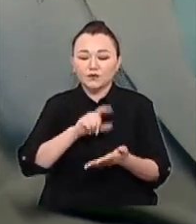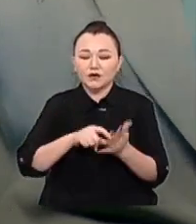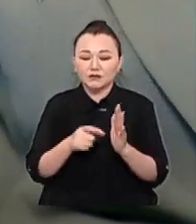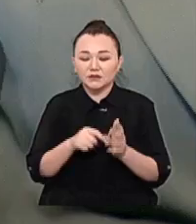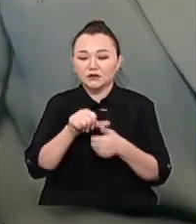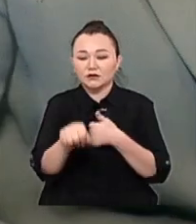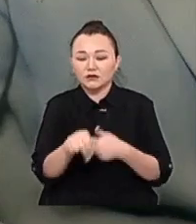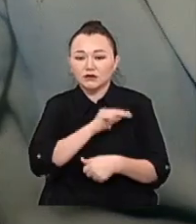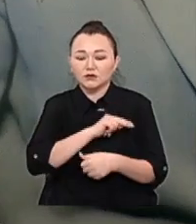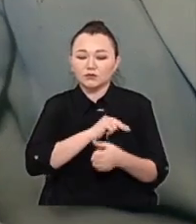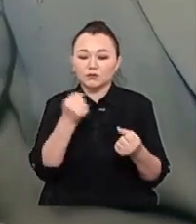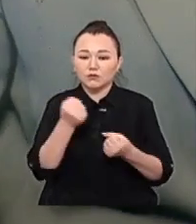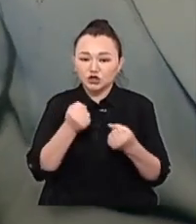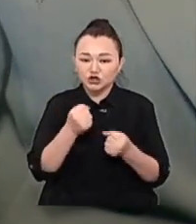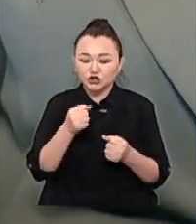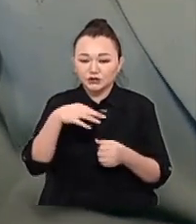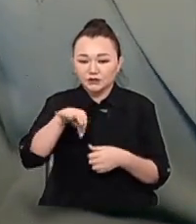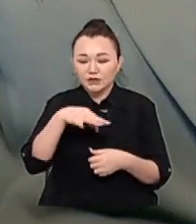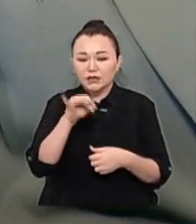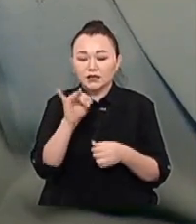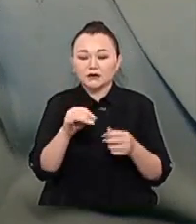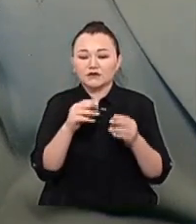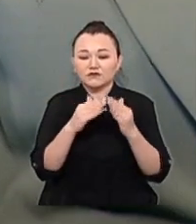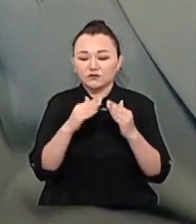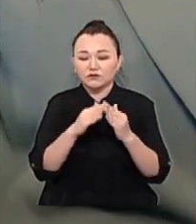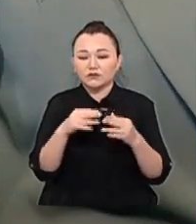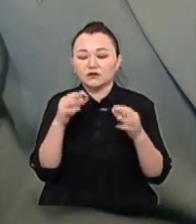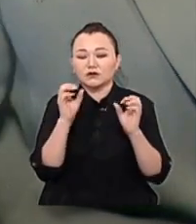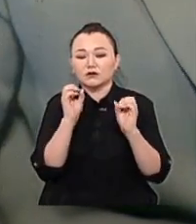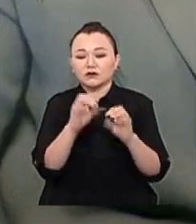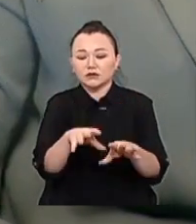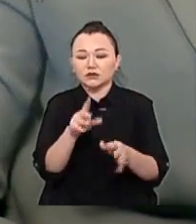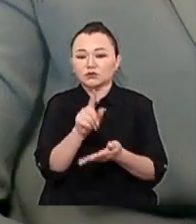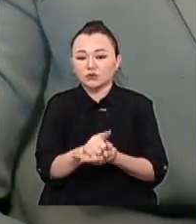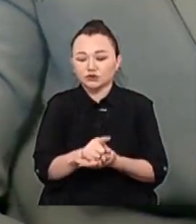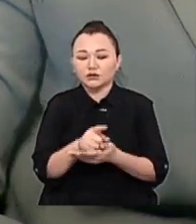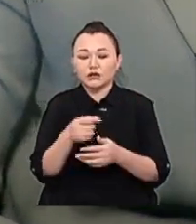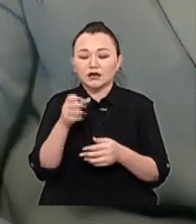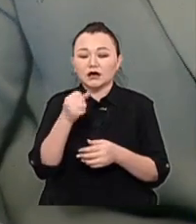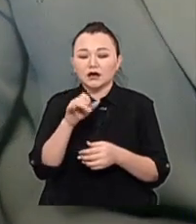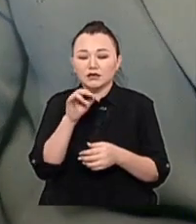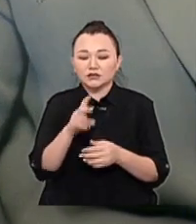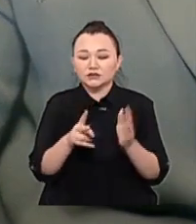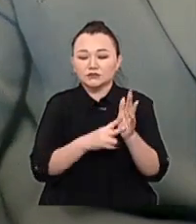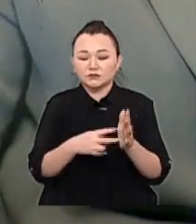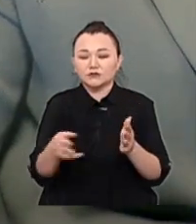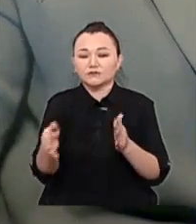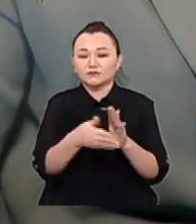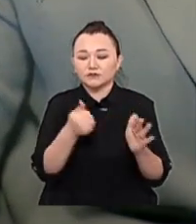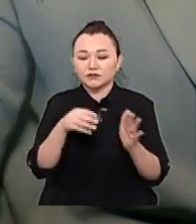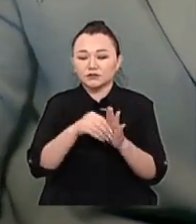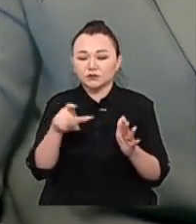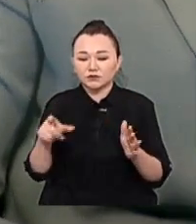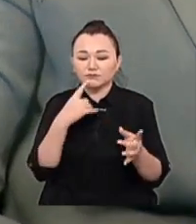бөлек қызметтік көліктермен пәтерлерінде босатып тапсыру керек. Айжан Шамшедин мәжілістің 7-ші шақырылымының